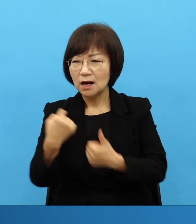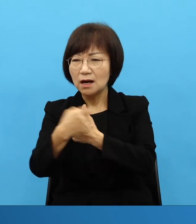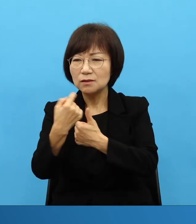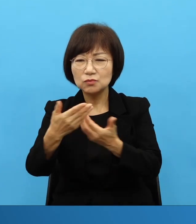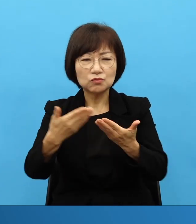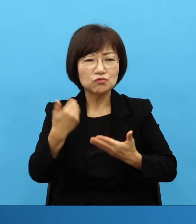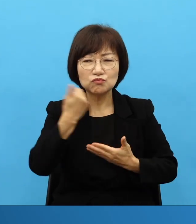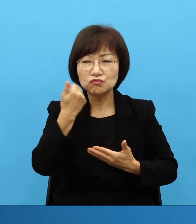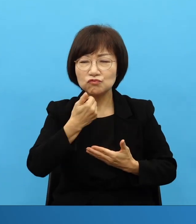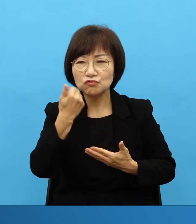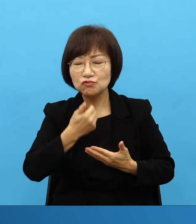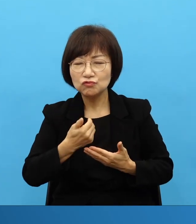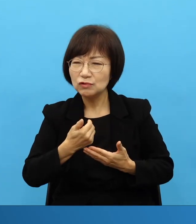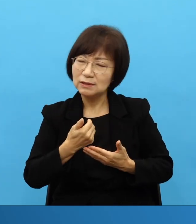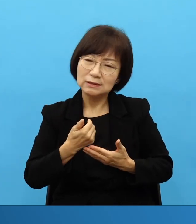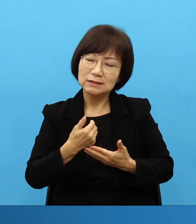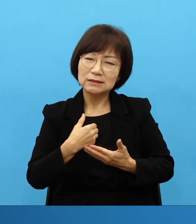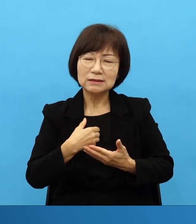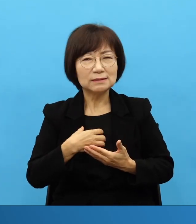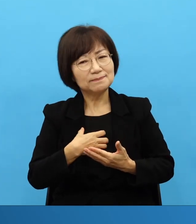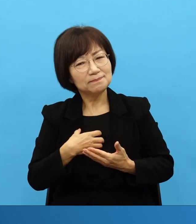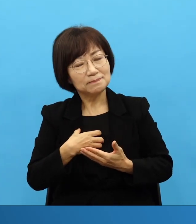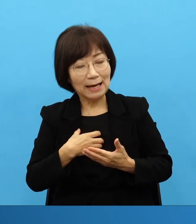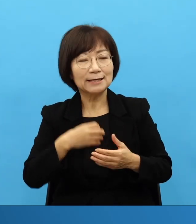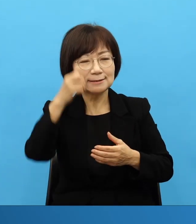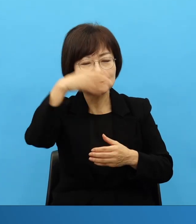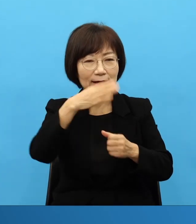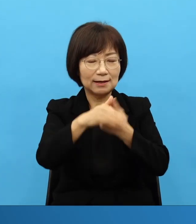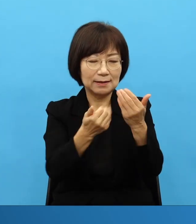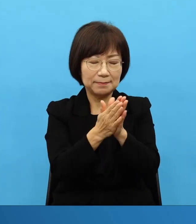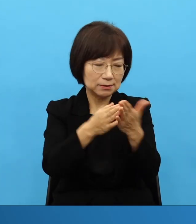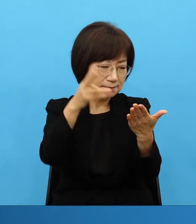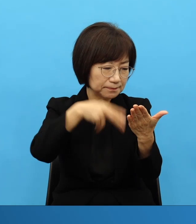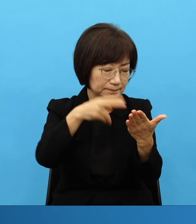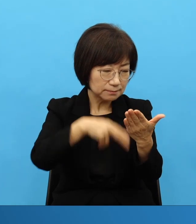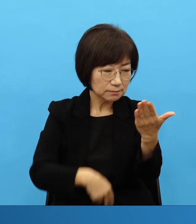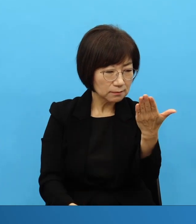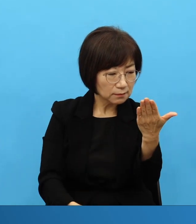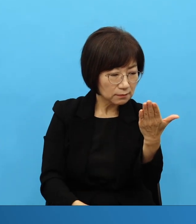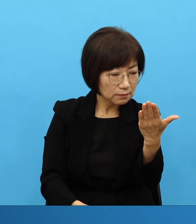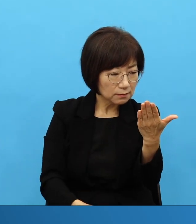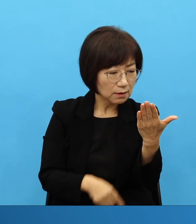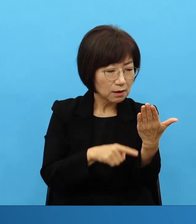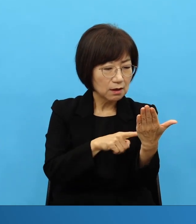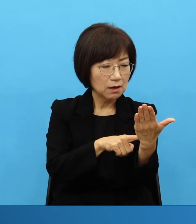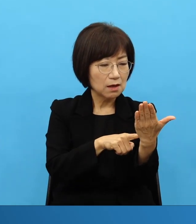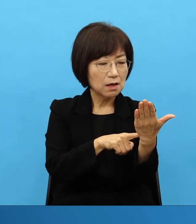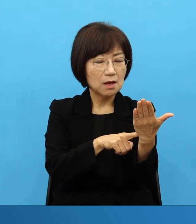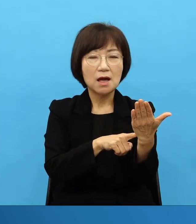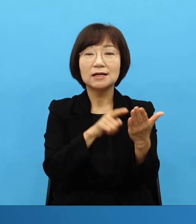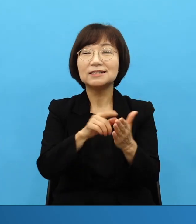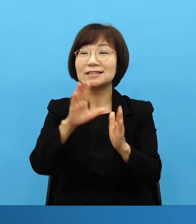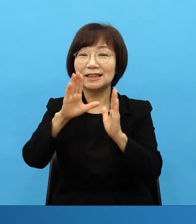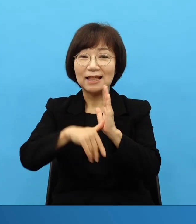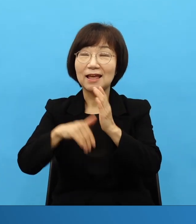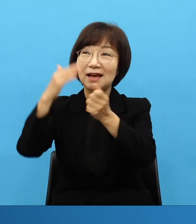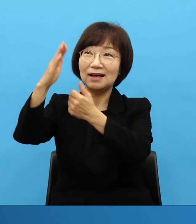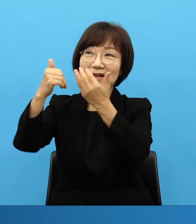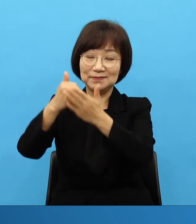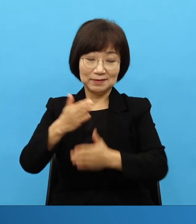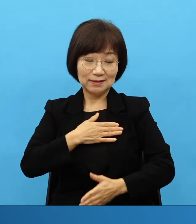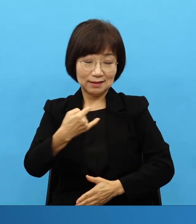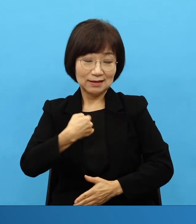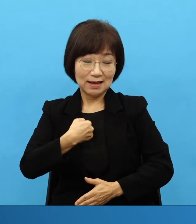learn about this? 그냥 시작한 거예요. And I just simply started and began. 진짜 하나님 나에게 진짜 보좌의 능력과